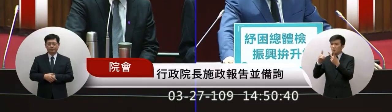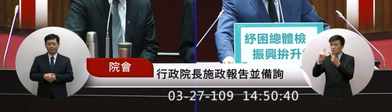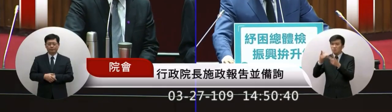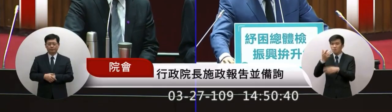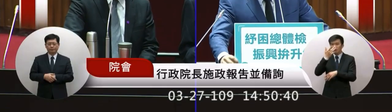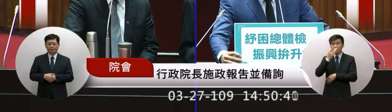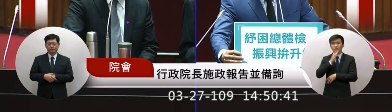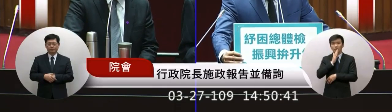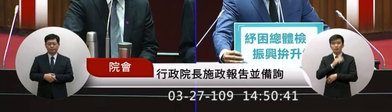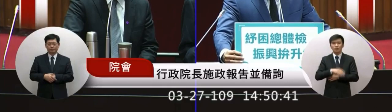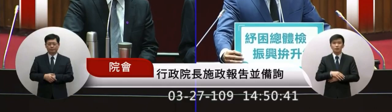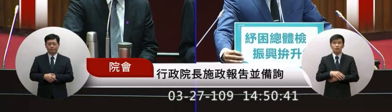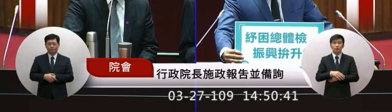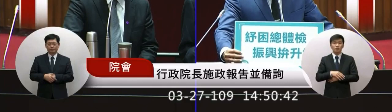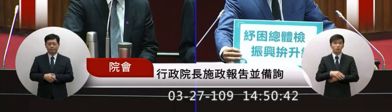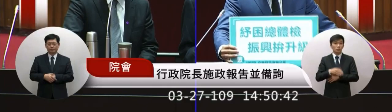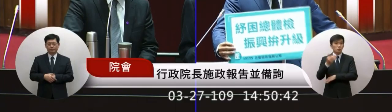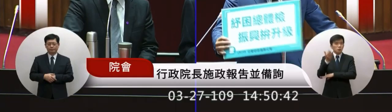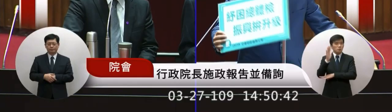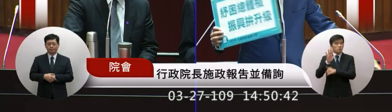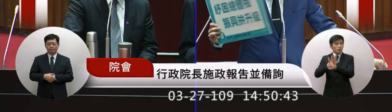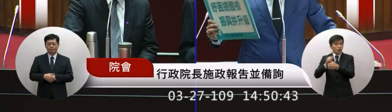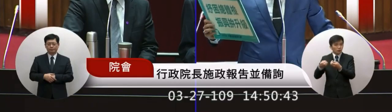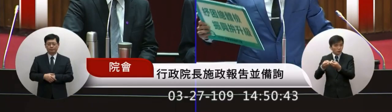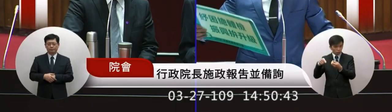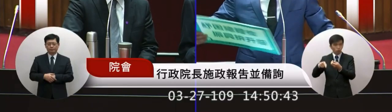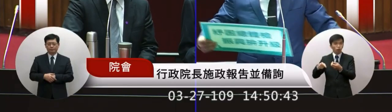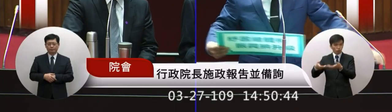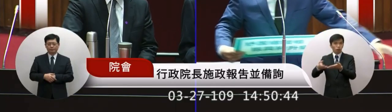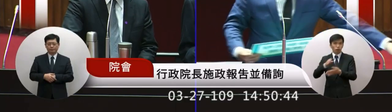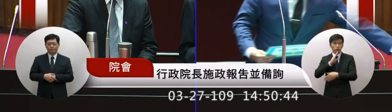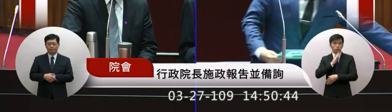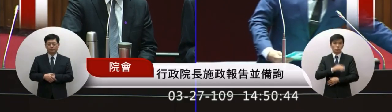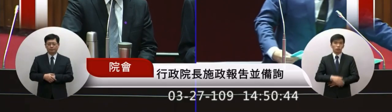分政府怎么样去协助其实是最重要的。